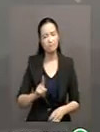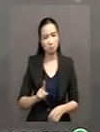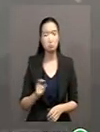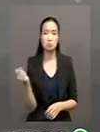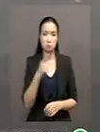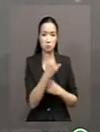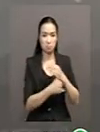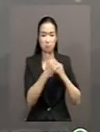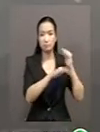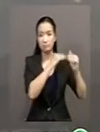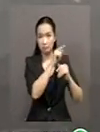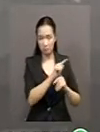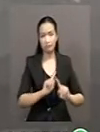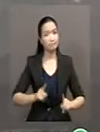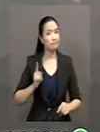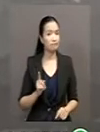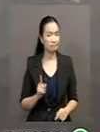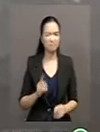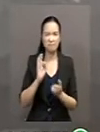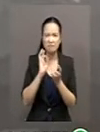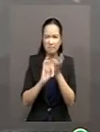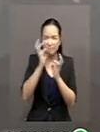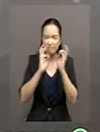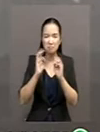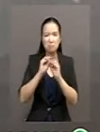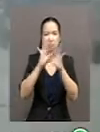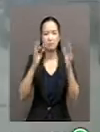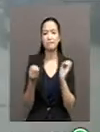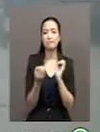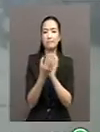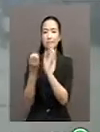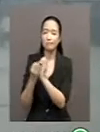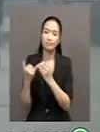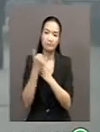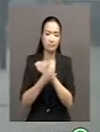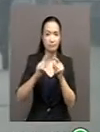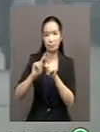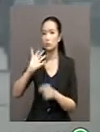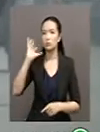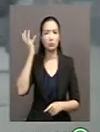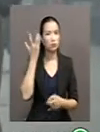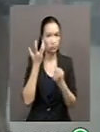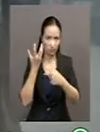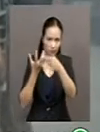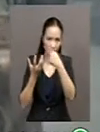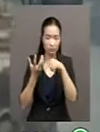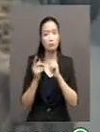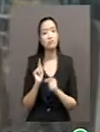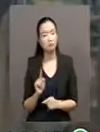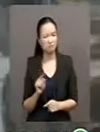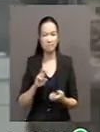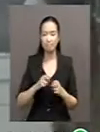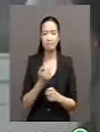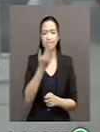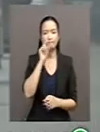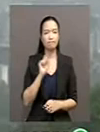พัฒนาแล้วแต่ในความเป็นจริงมลพิษทางอากาศส่งผลต่อทุกประเทศทั่วโลกและทุกพื้นที่ของสังคมซึ่งเรียกได้ว่าเป็นภา